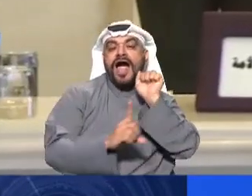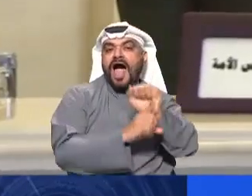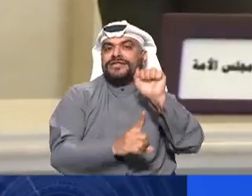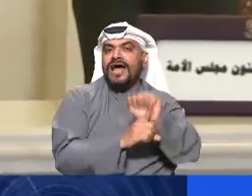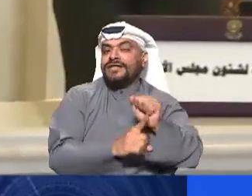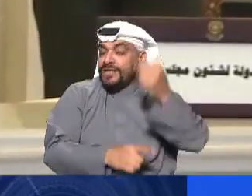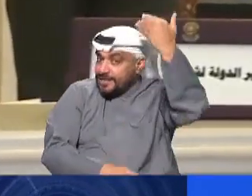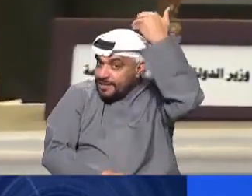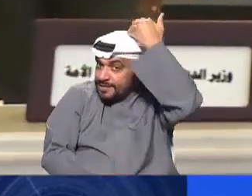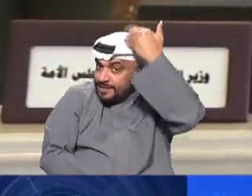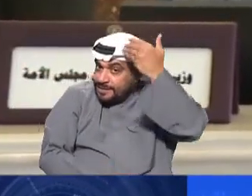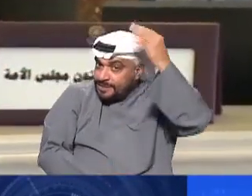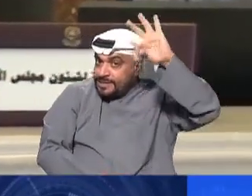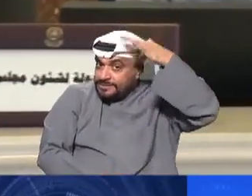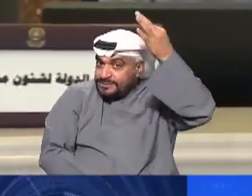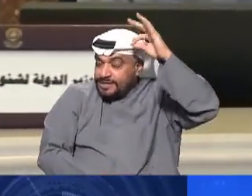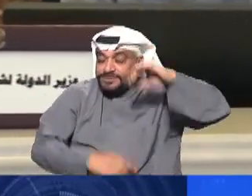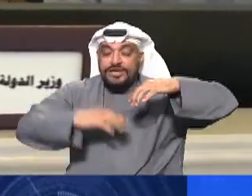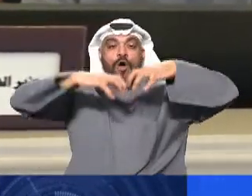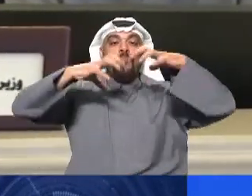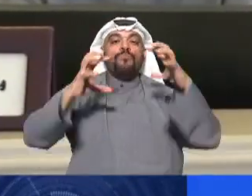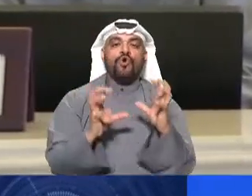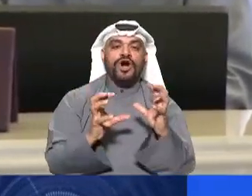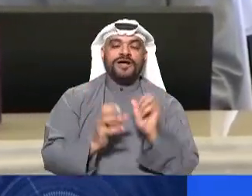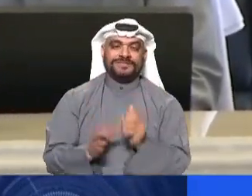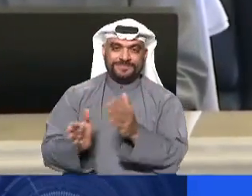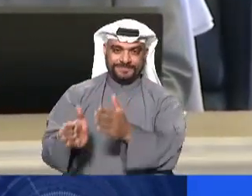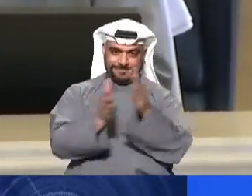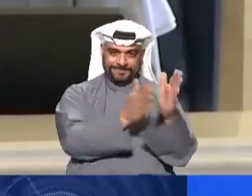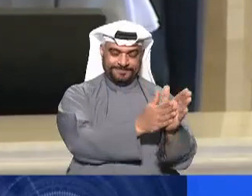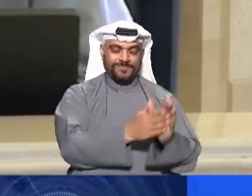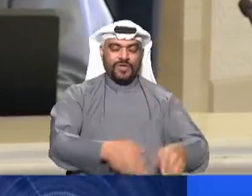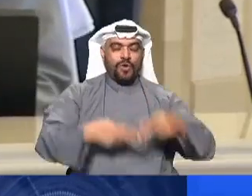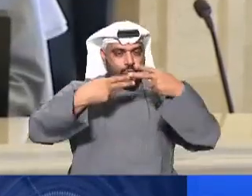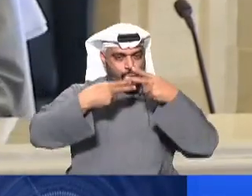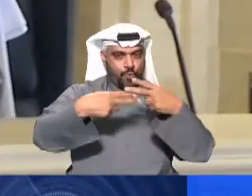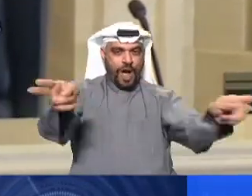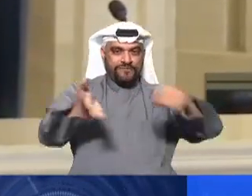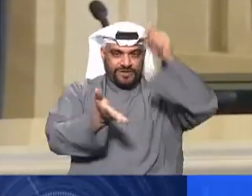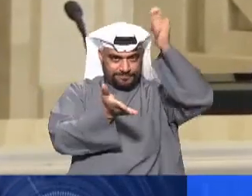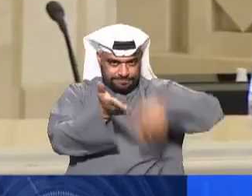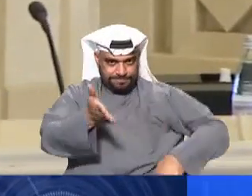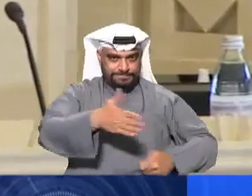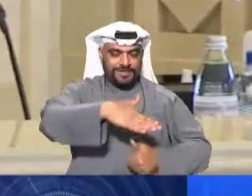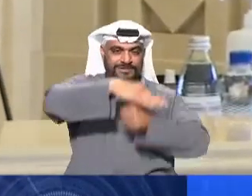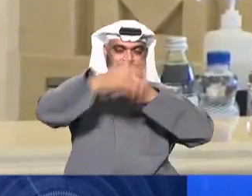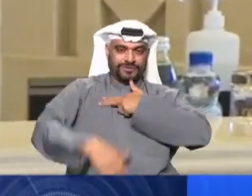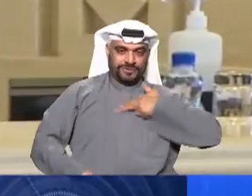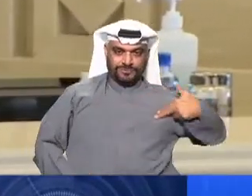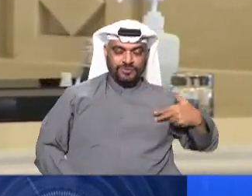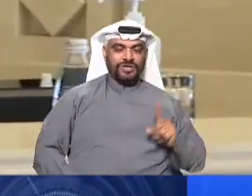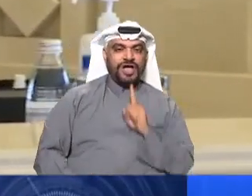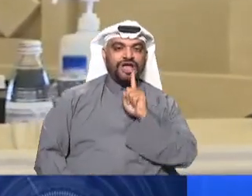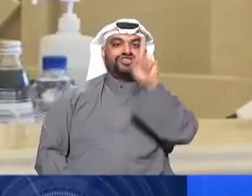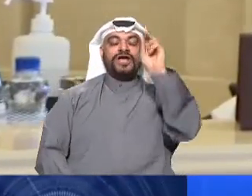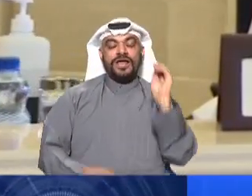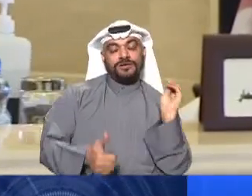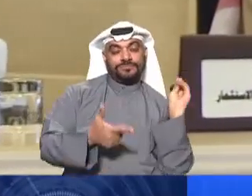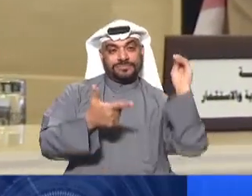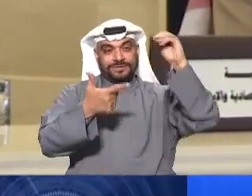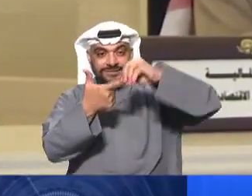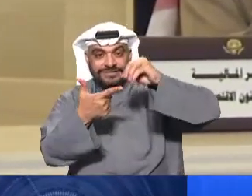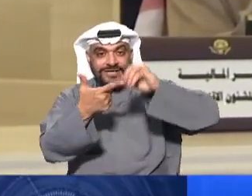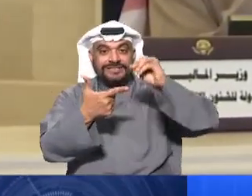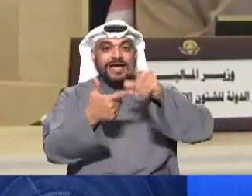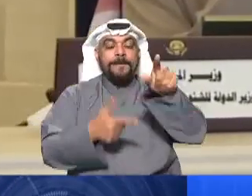العطاء لمصلحة الوطن العزيز. كما وافق مجلس الوزراء على مشروع مرسوم بتعيين السفير مجدي أحمد